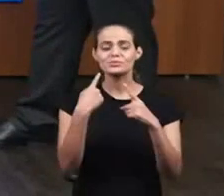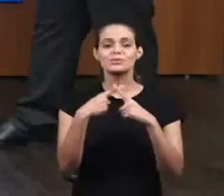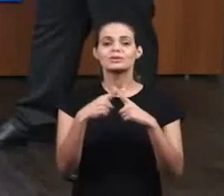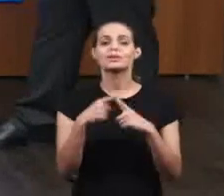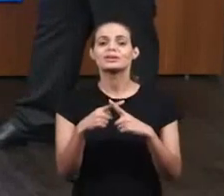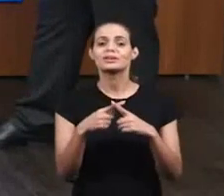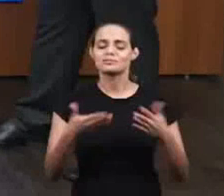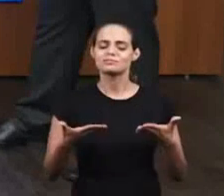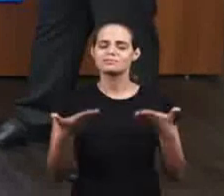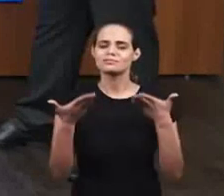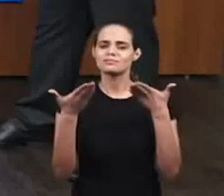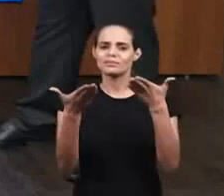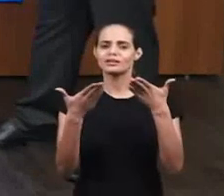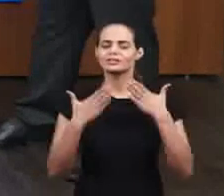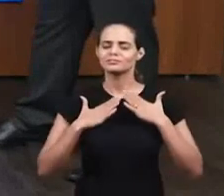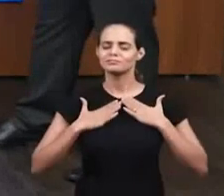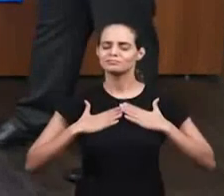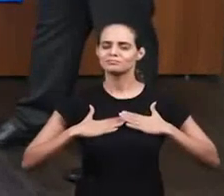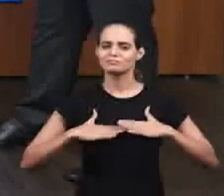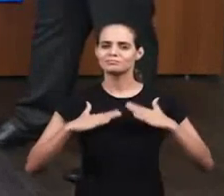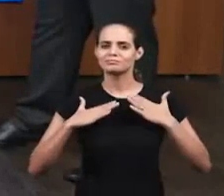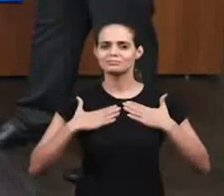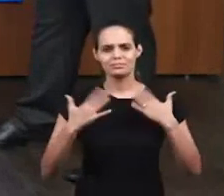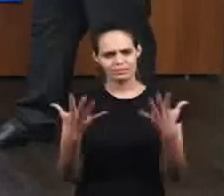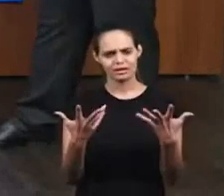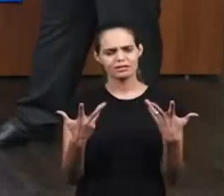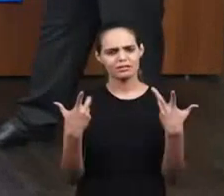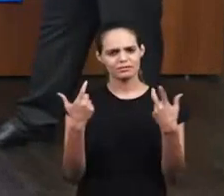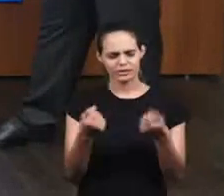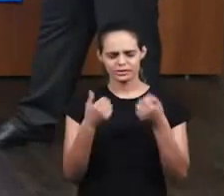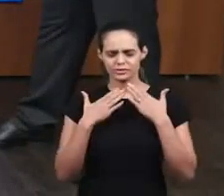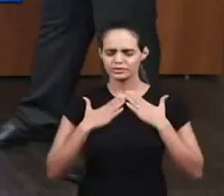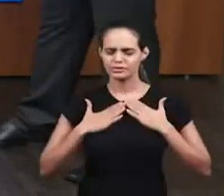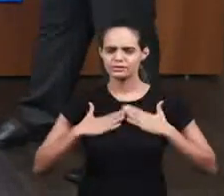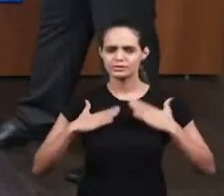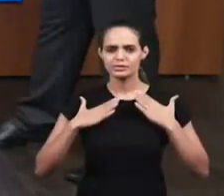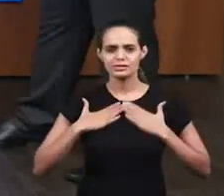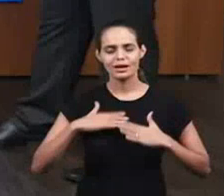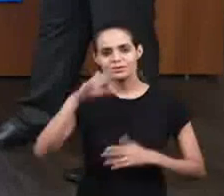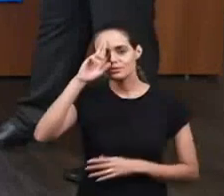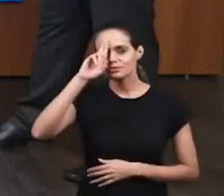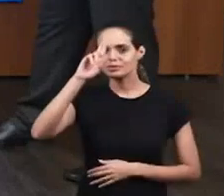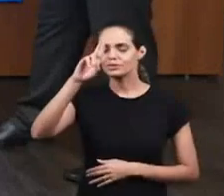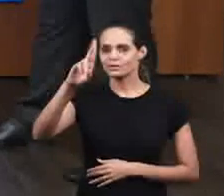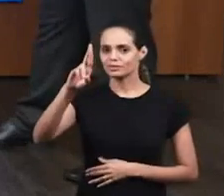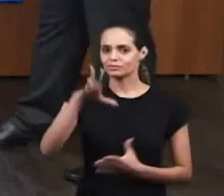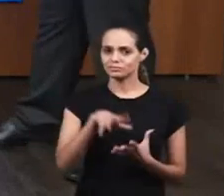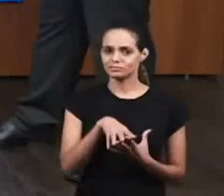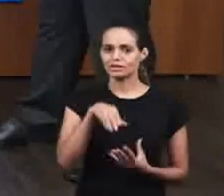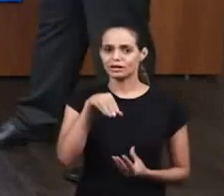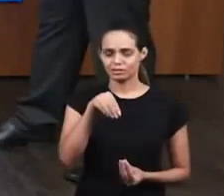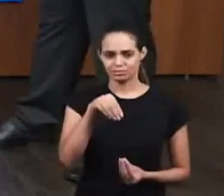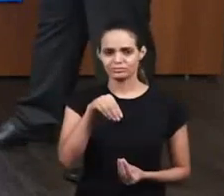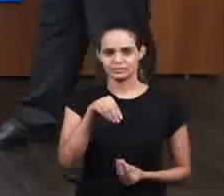und beladen seid, kommet zu mir. Ich werde euch